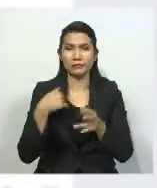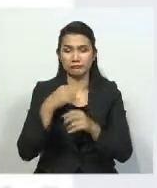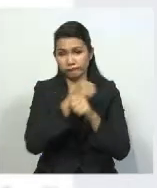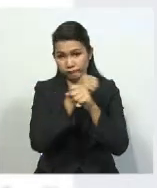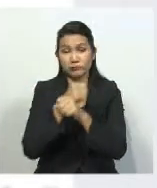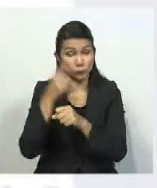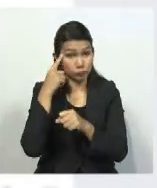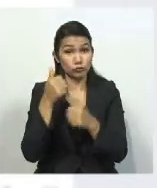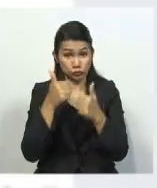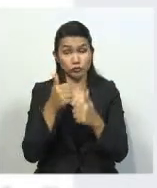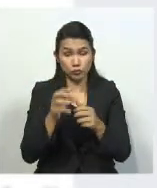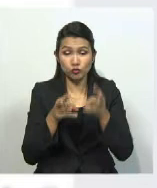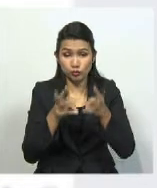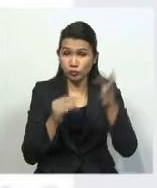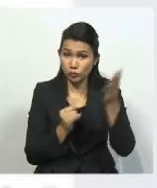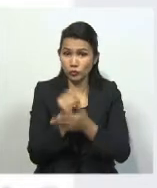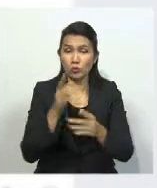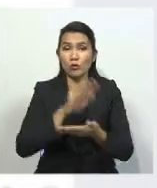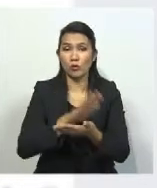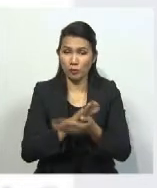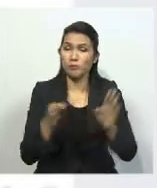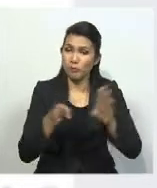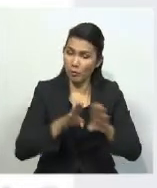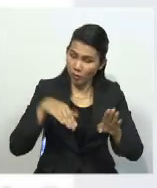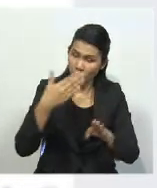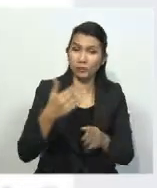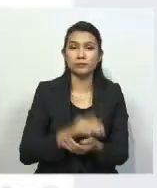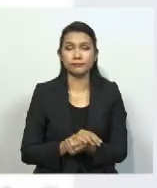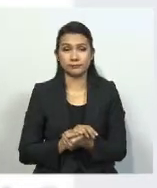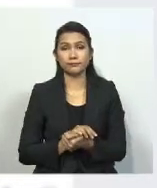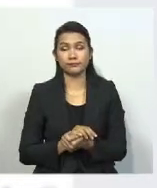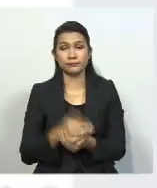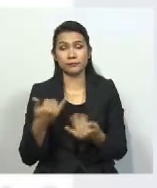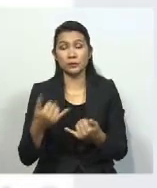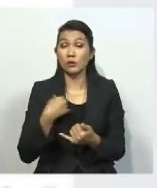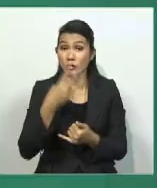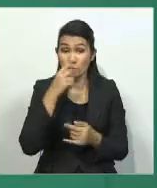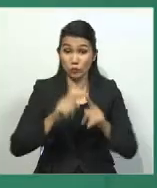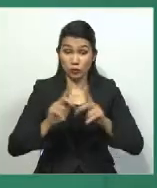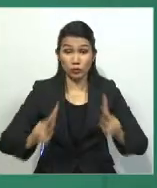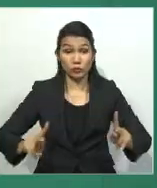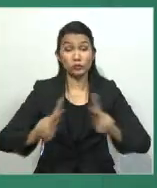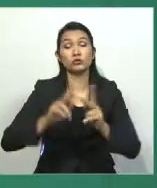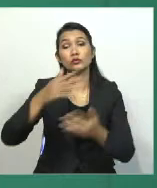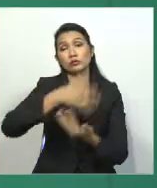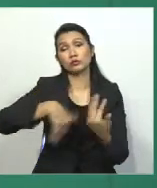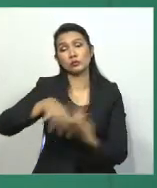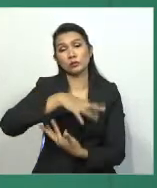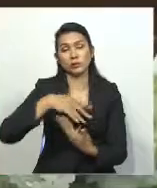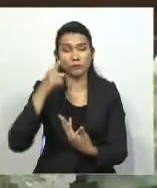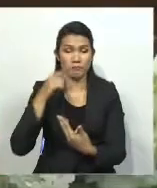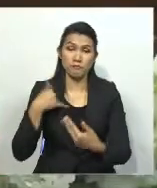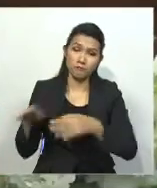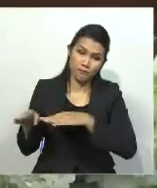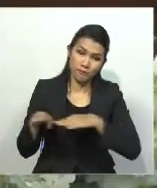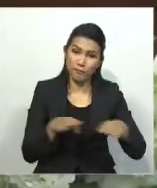นดีกว่าก็ถูกต้องแล้วนะครับที่จะเป็นการปิดโรงเรียนไปก่อน ค่ะ เดี๋ยวไปดูกระทรวงทรัพยากรธรรมชาติและสิ่งแวดล้อมนะครับก็เต